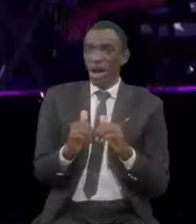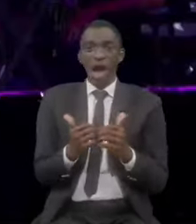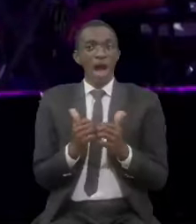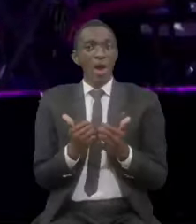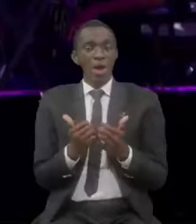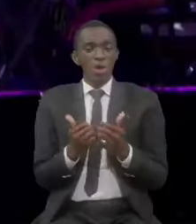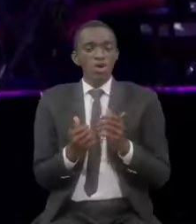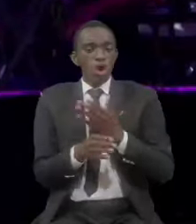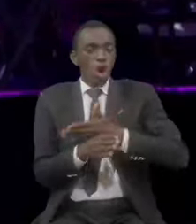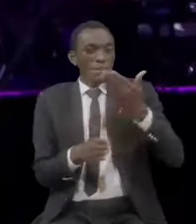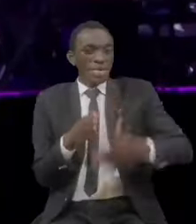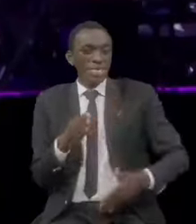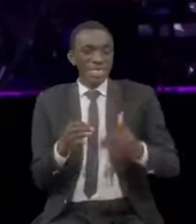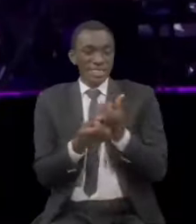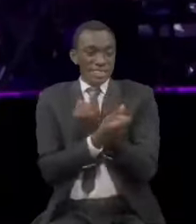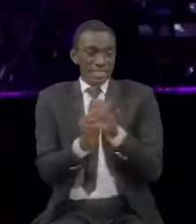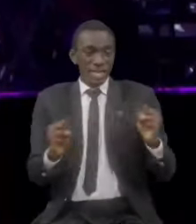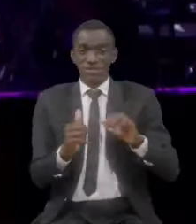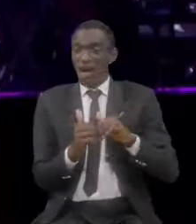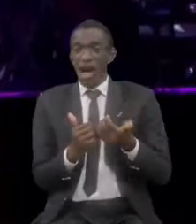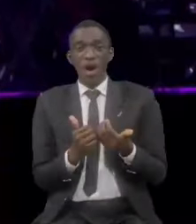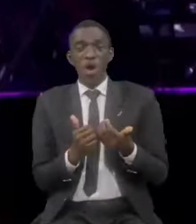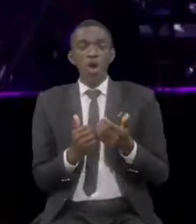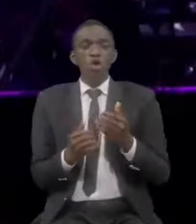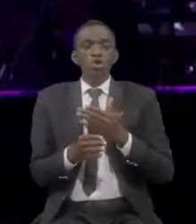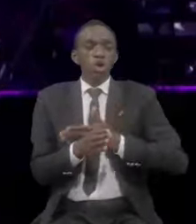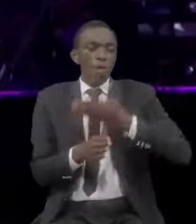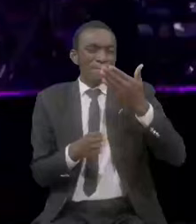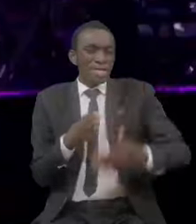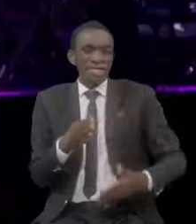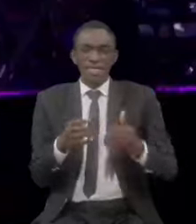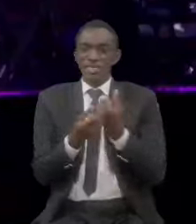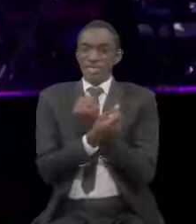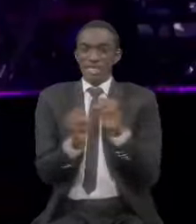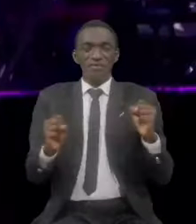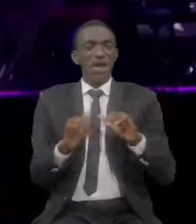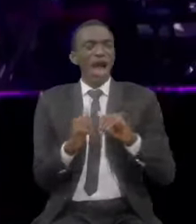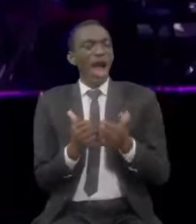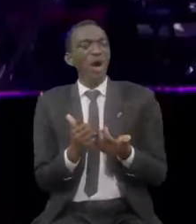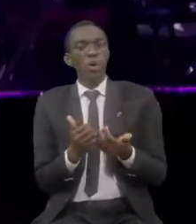entièrement sauvé, complètement sauvé.